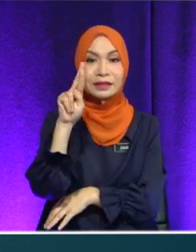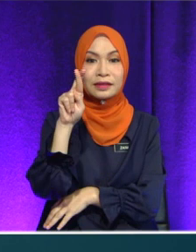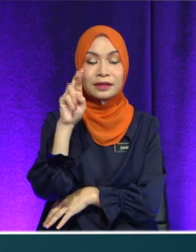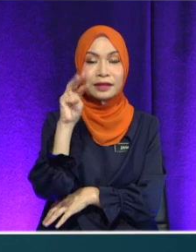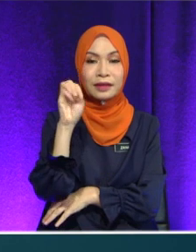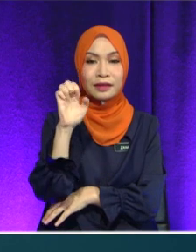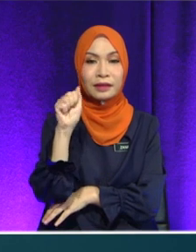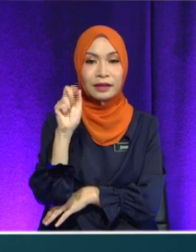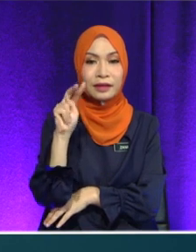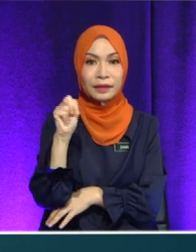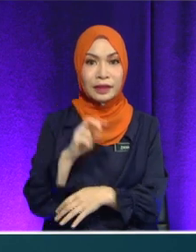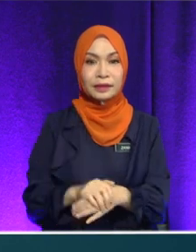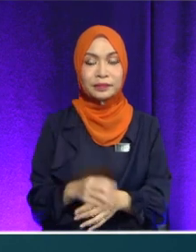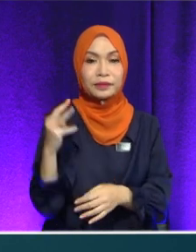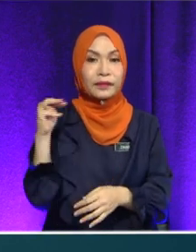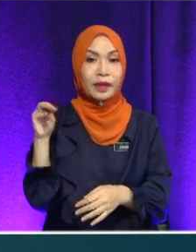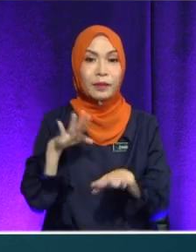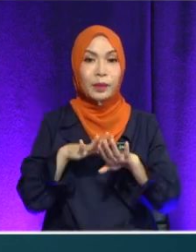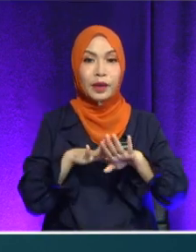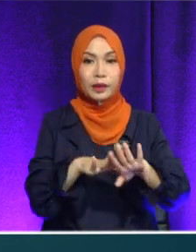oke mereka juga